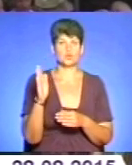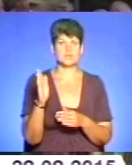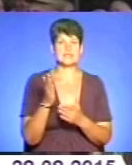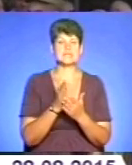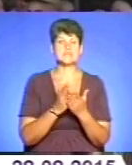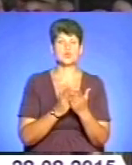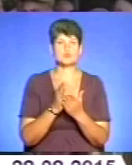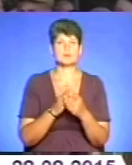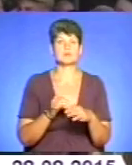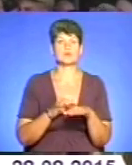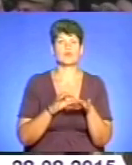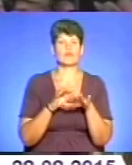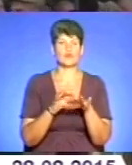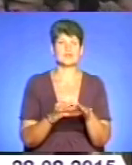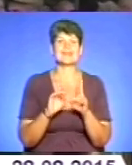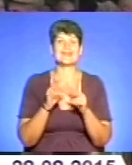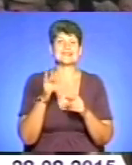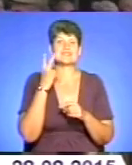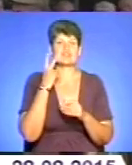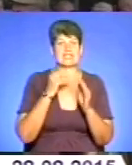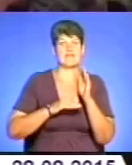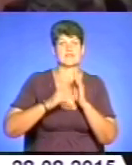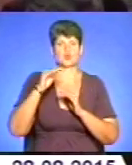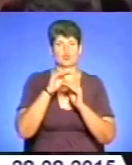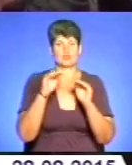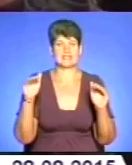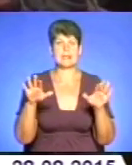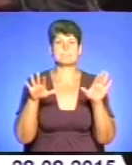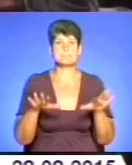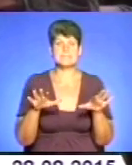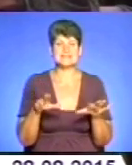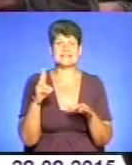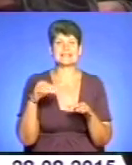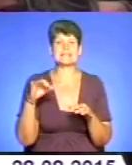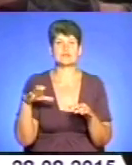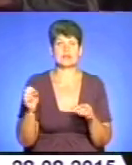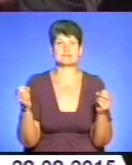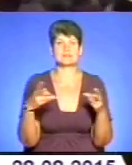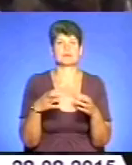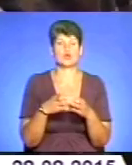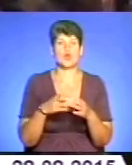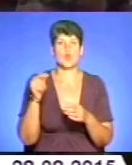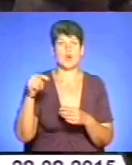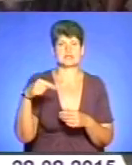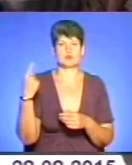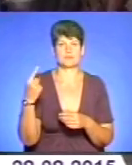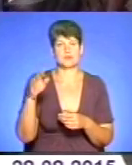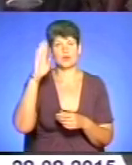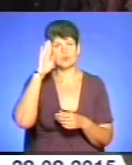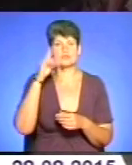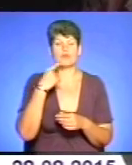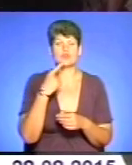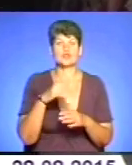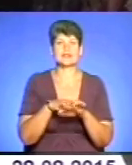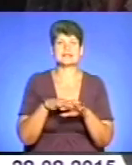служба проходити, як завжди, на високому рівні. Місце дислокації спецбатальйонівців – Луганська область. Хлопці кажуть, що